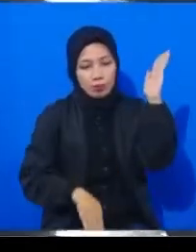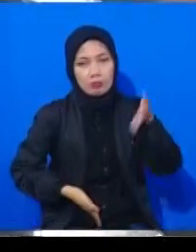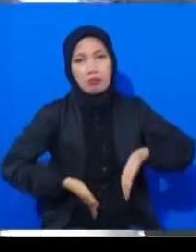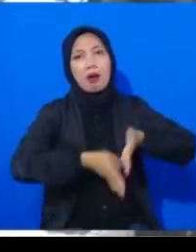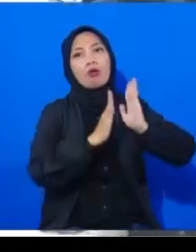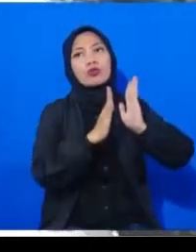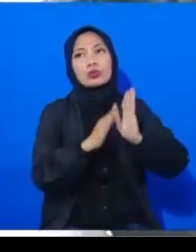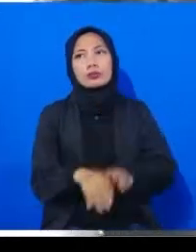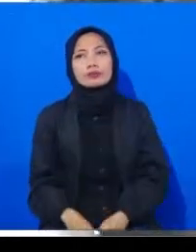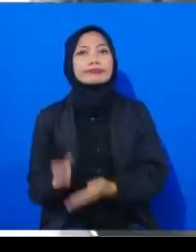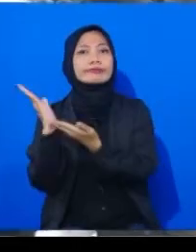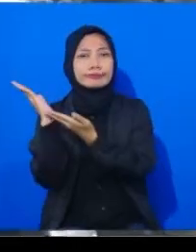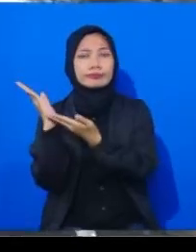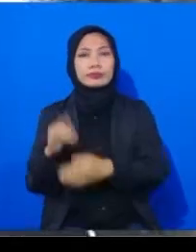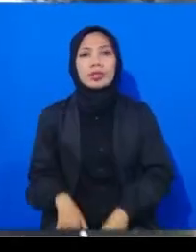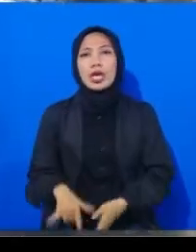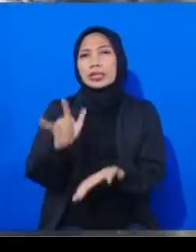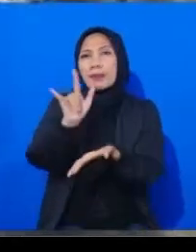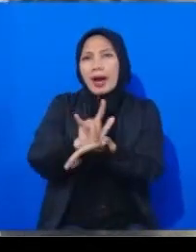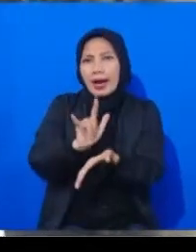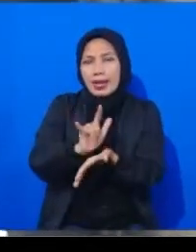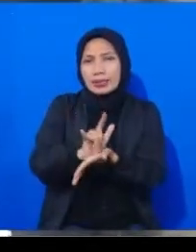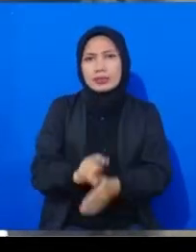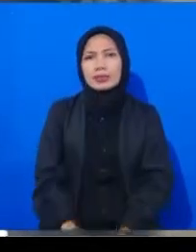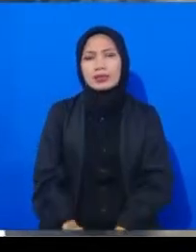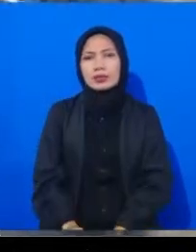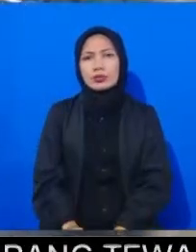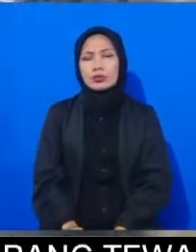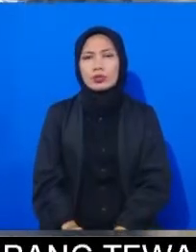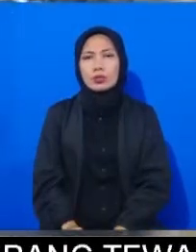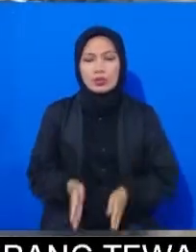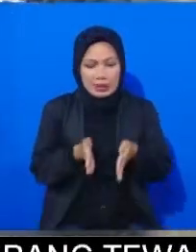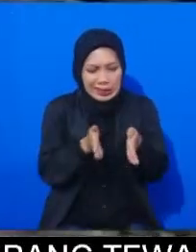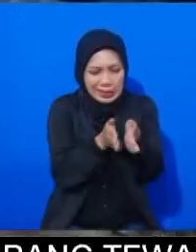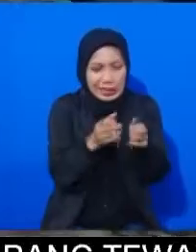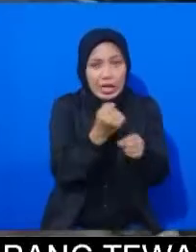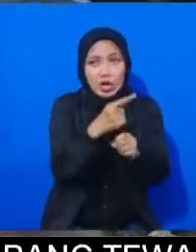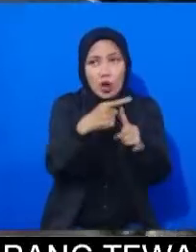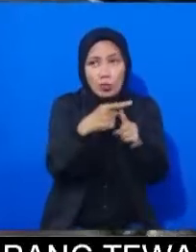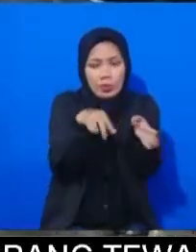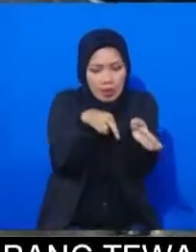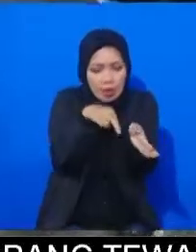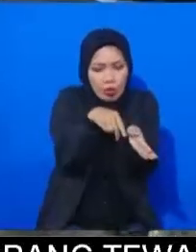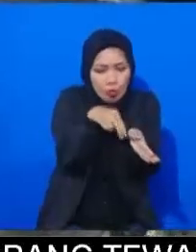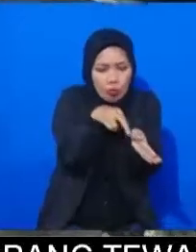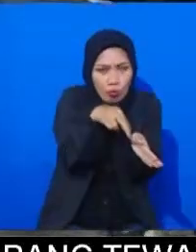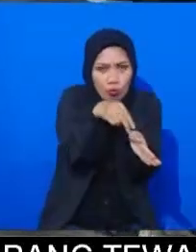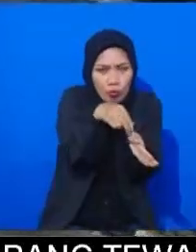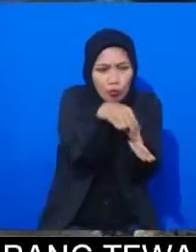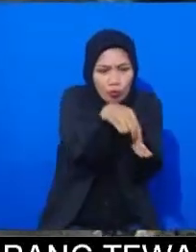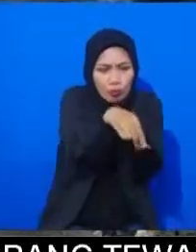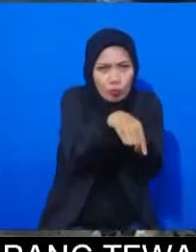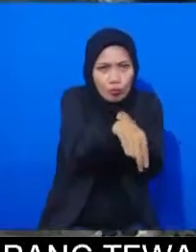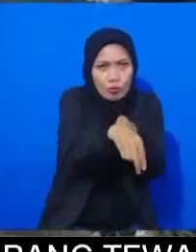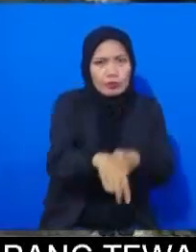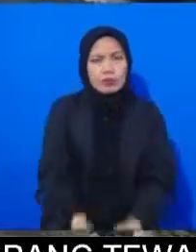Ngadenin, warga Jalan Raya Jatiwaringin, Pondok Gede, Kota Bekasi terpaksa melewati saluran air yang menjadi